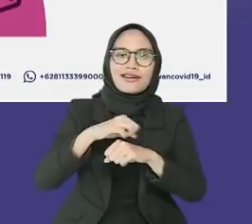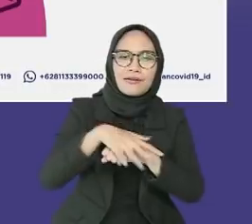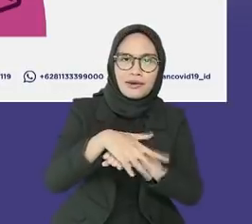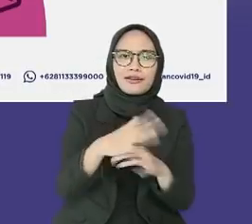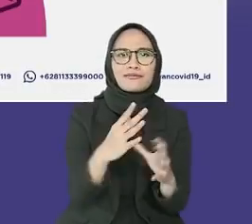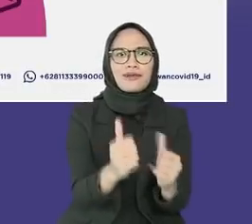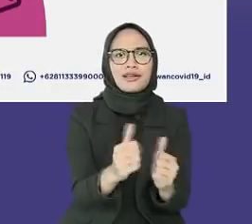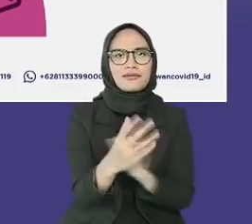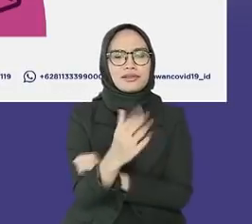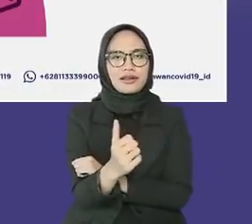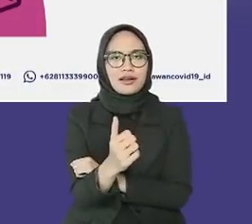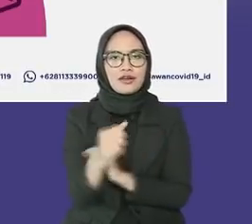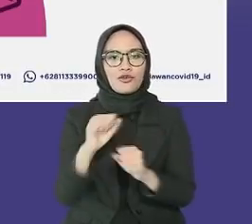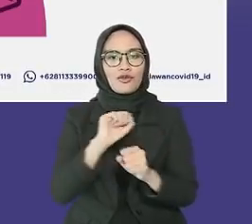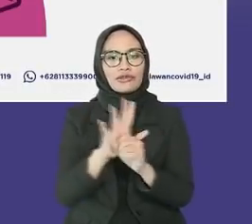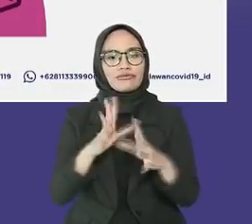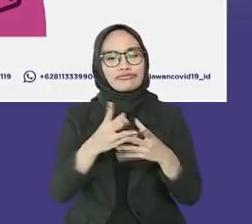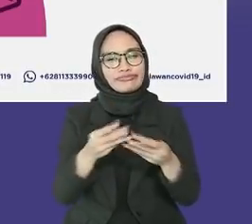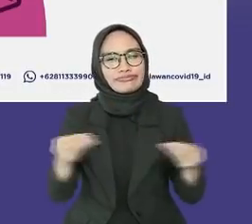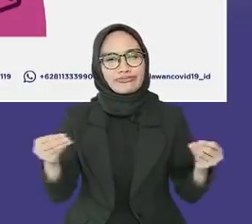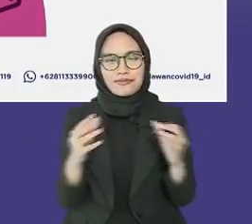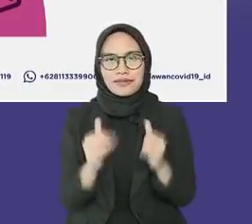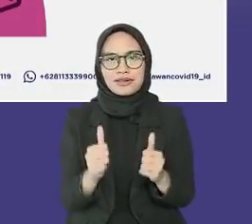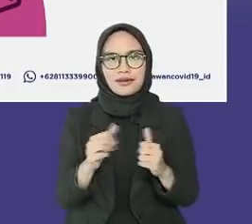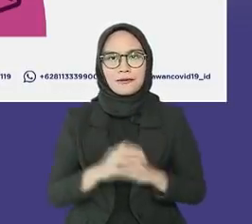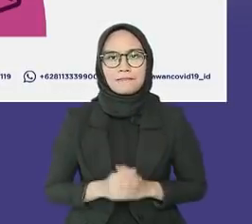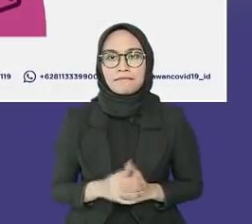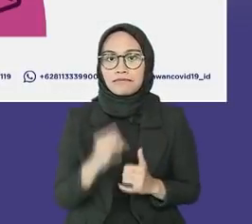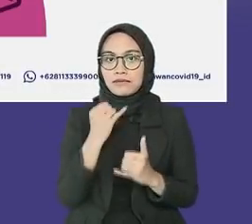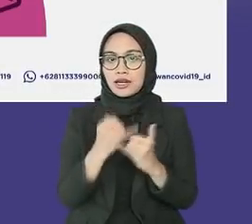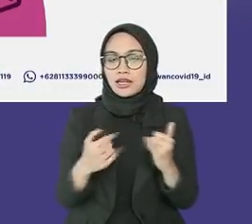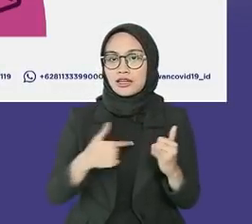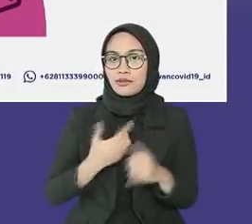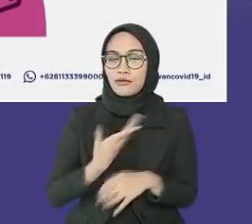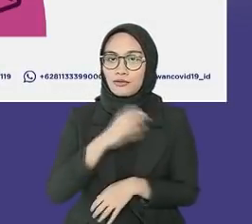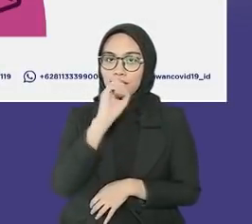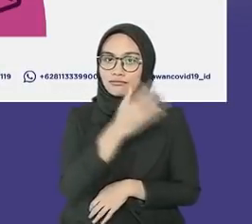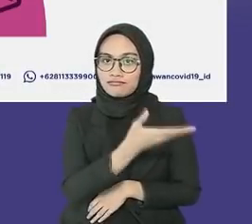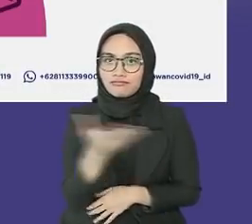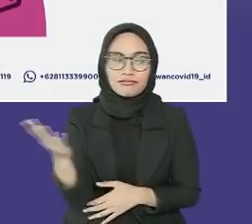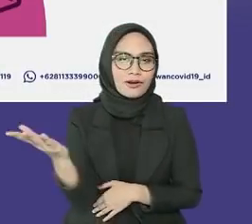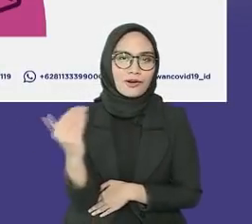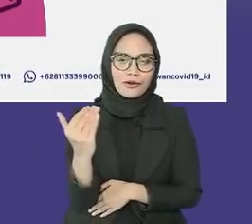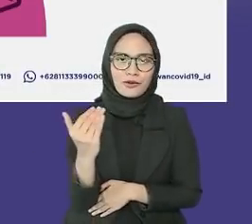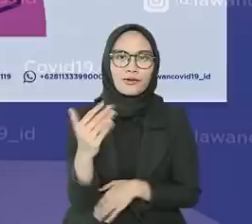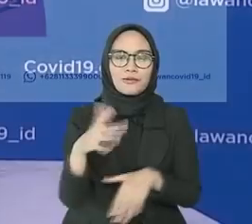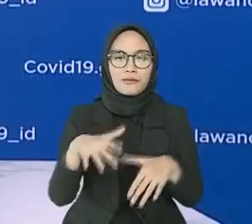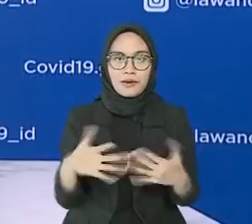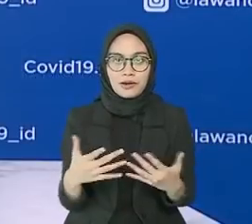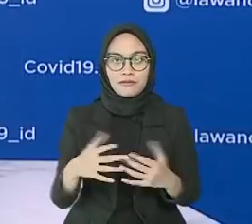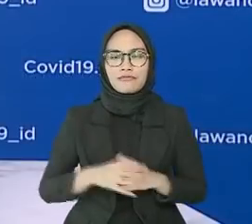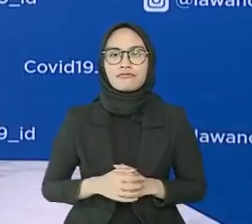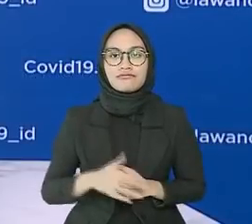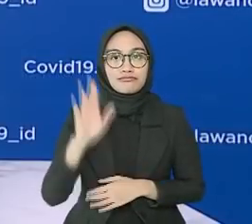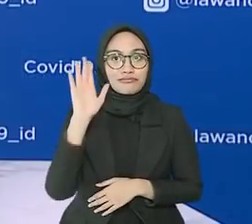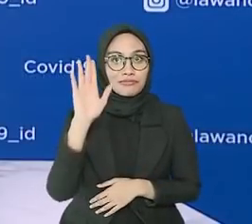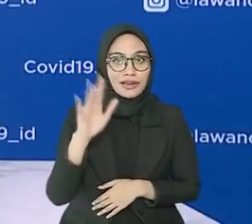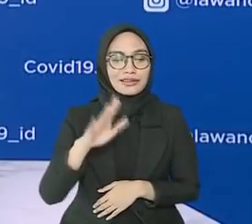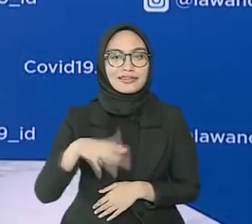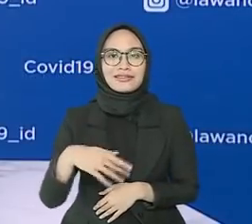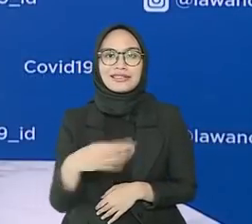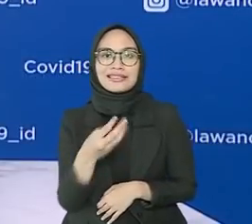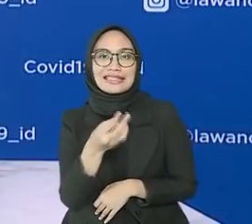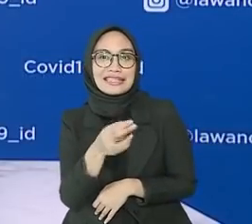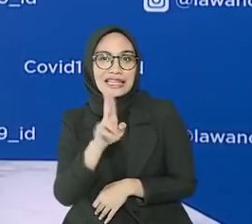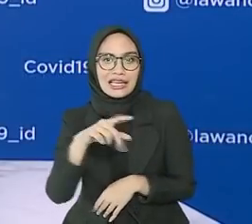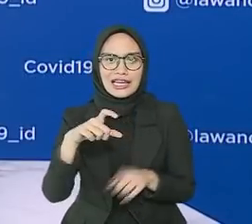dalam pengendalian COVID-19. Terakhir, saya ingin mengajak kita semua untuk menjadikan momen libur panjang sebagai